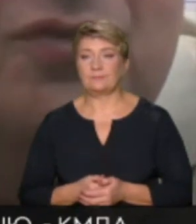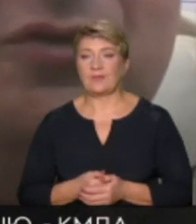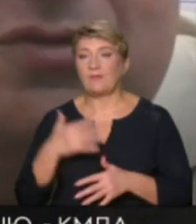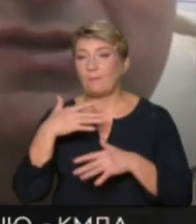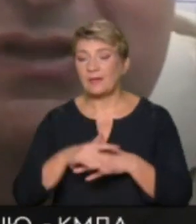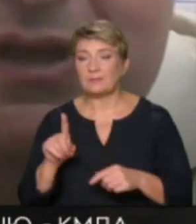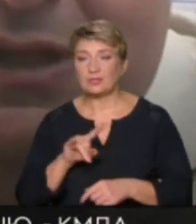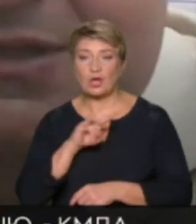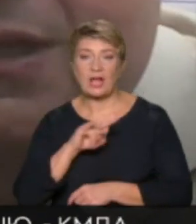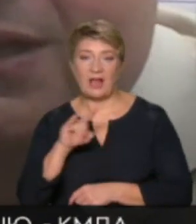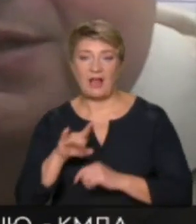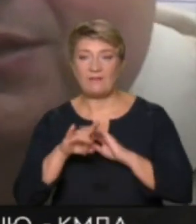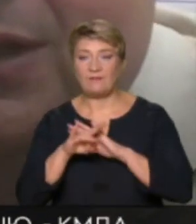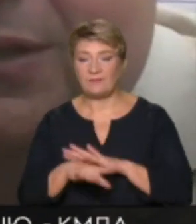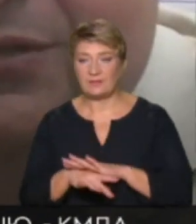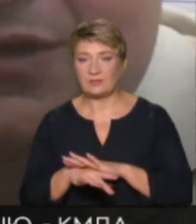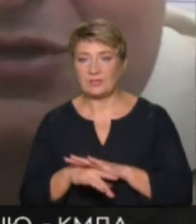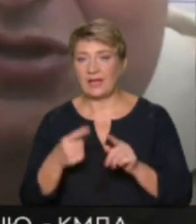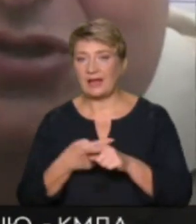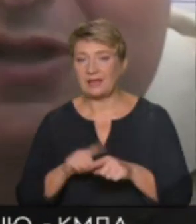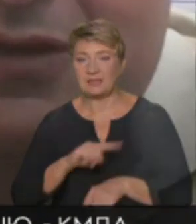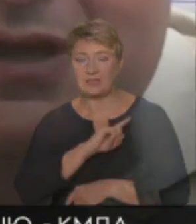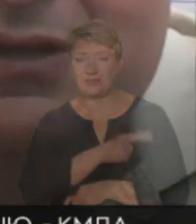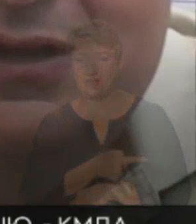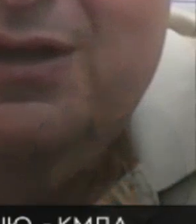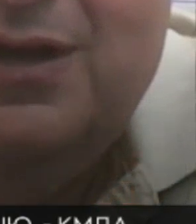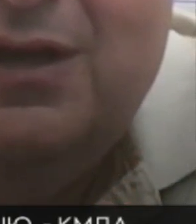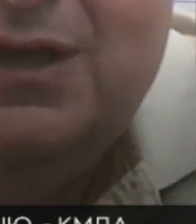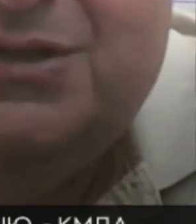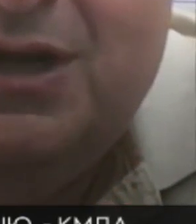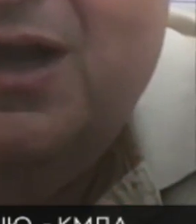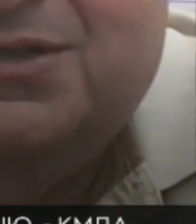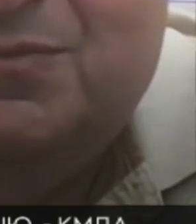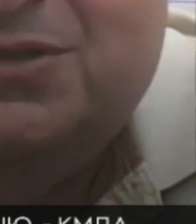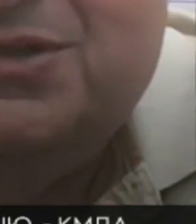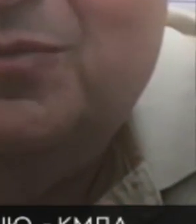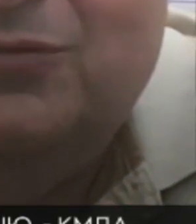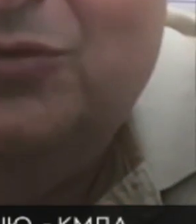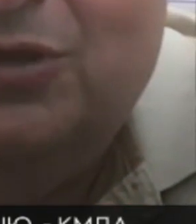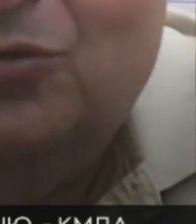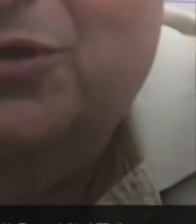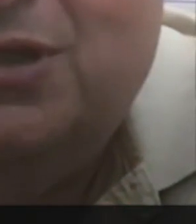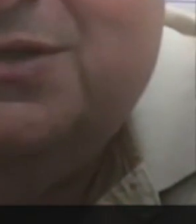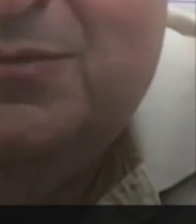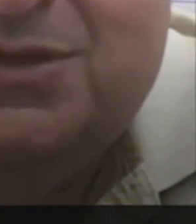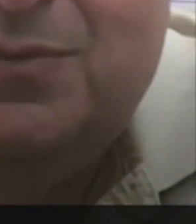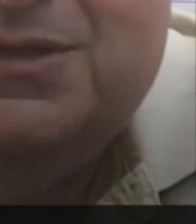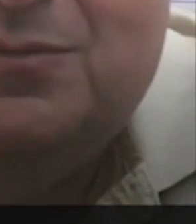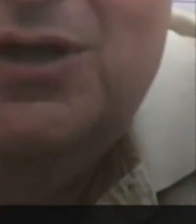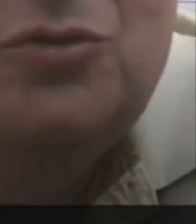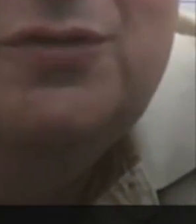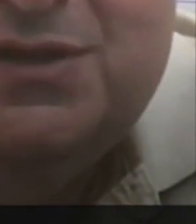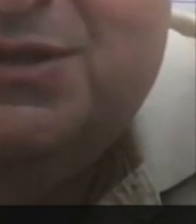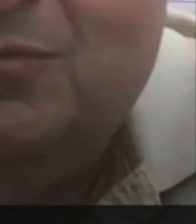что авианосец – это колоссальная сила, это 2000 человек, это катера, эсминцы, подводные лодки,